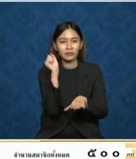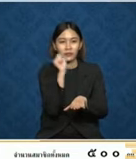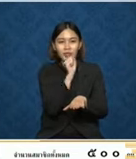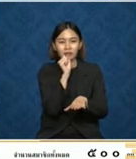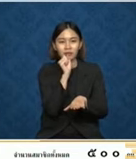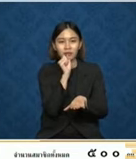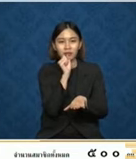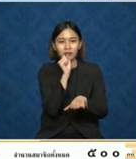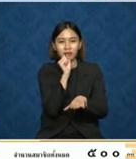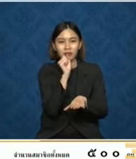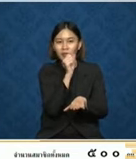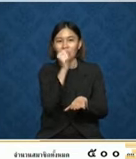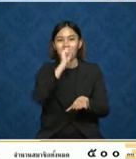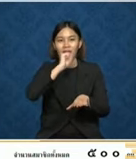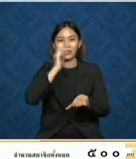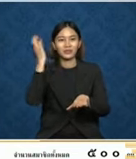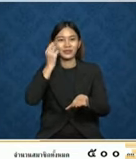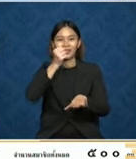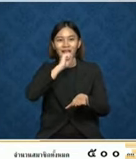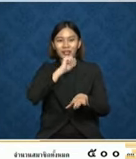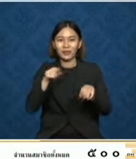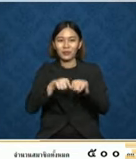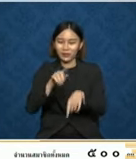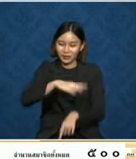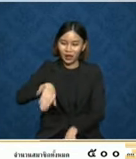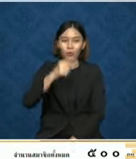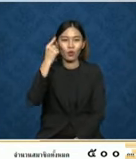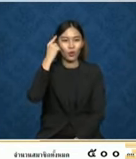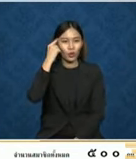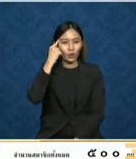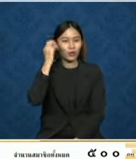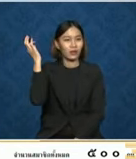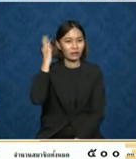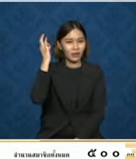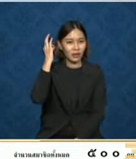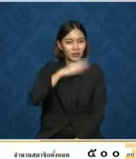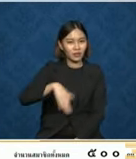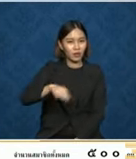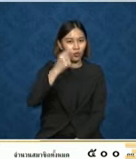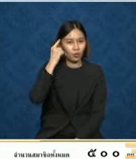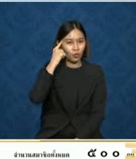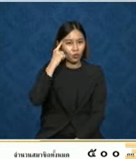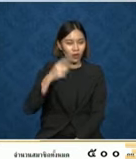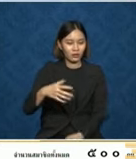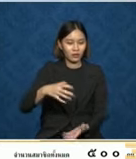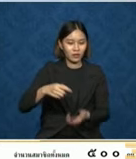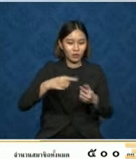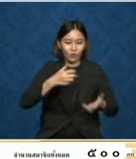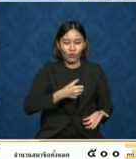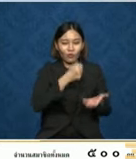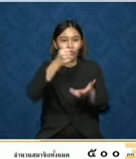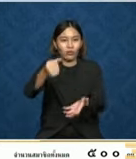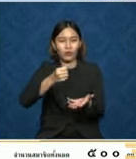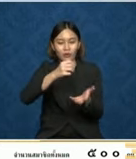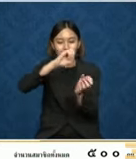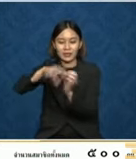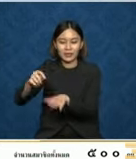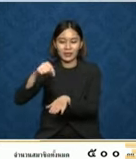รถไอติมอะไรเงี้ยค่ะแต่ทุกคนจะรู้ว่าเสียงเพลงนี้มาเนี่ยทุกคนจะต้องวิ่งเอาถุงขยะเพื่อมาทิ้งที่ร